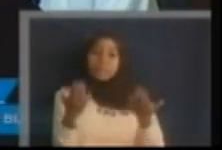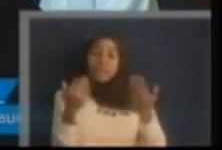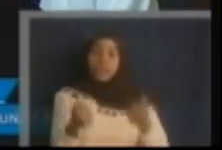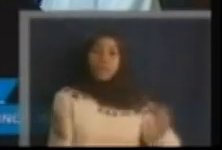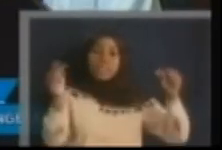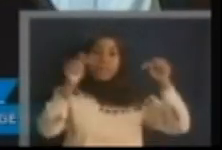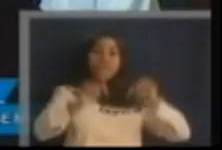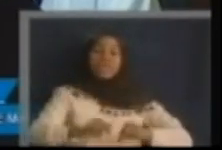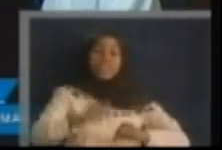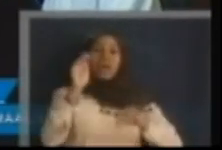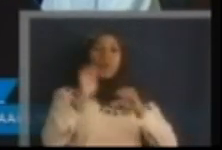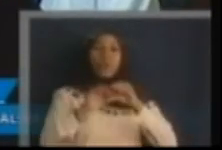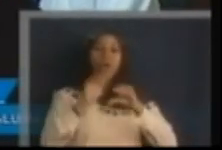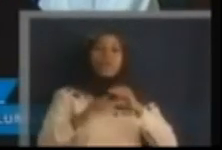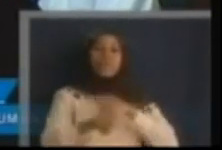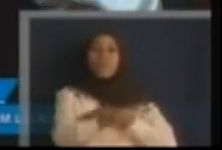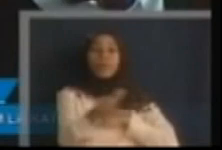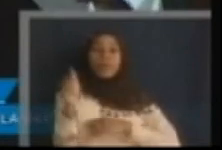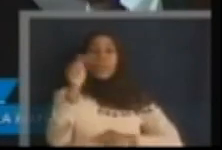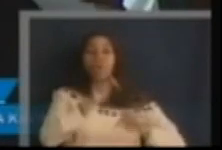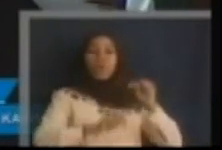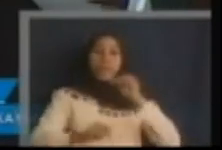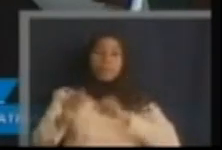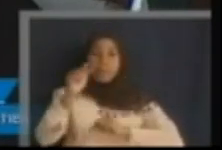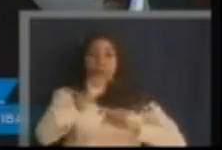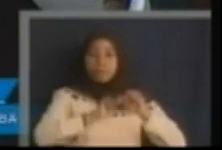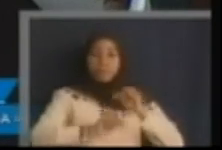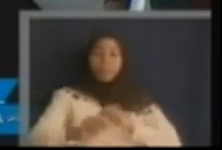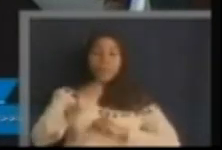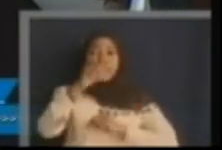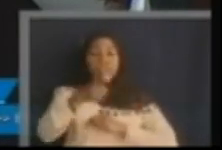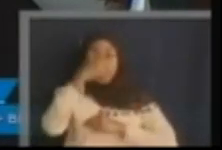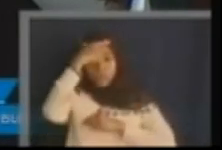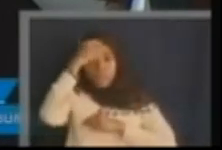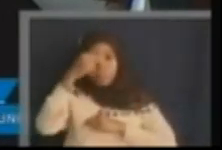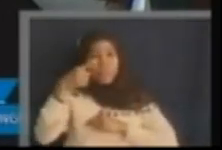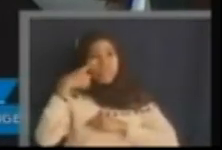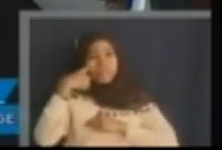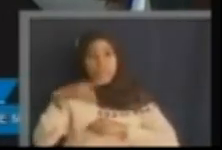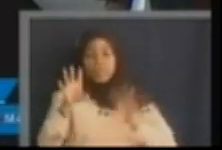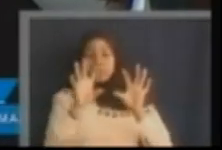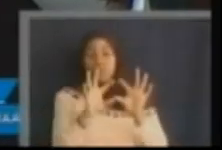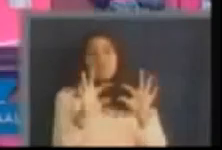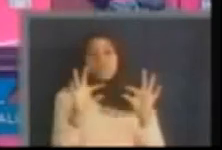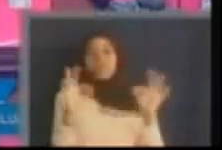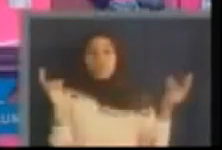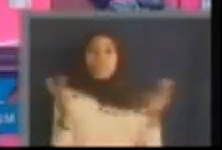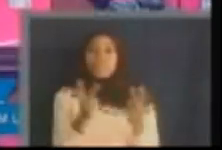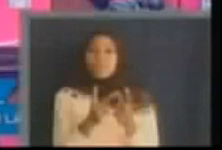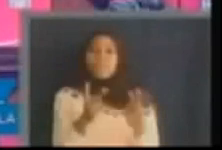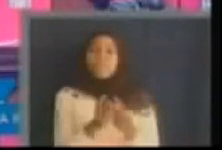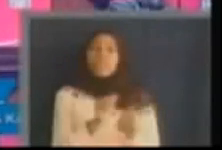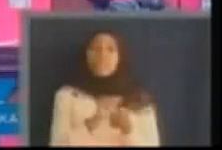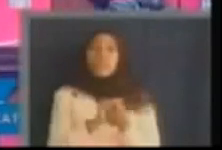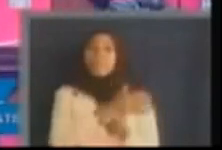maalum. Na naamini hilo wataendelea kulizingatia ipasavyo. Jambo lingine ambalo nilitaka kulizungumzia